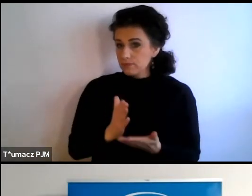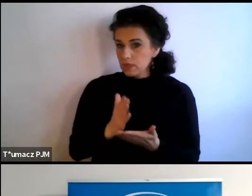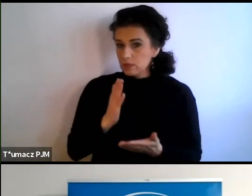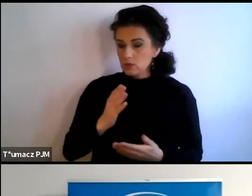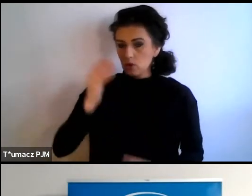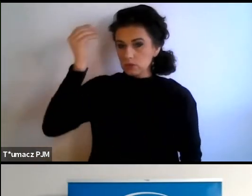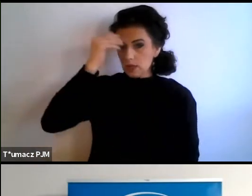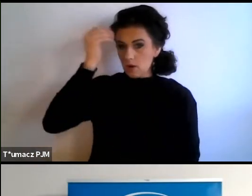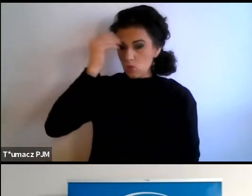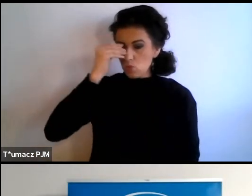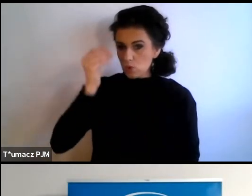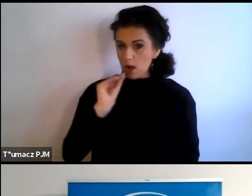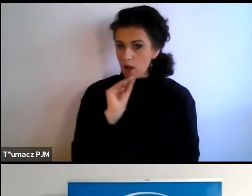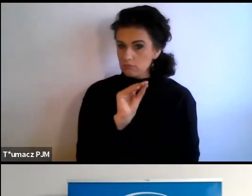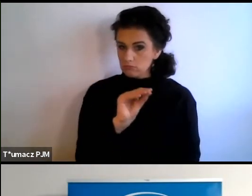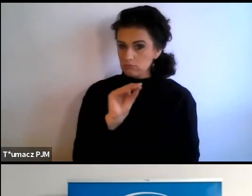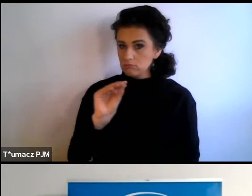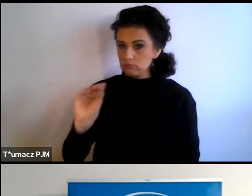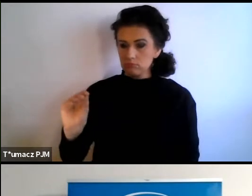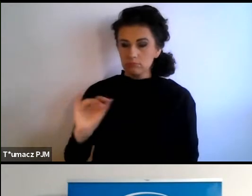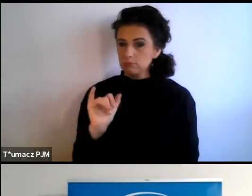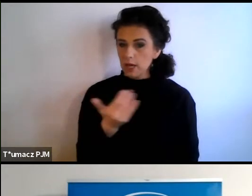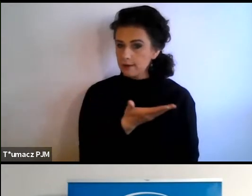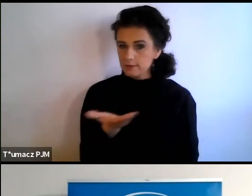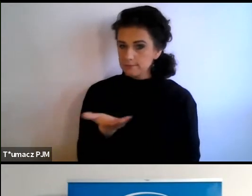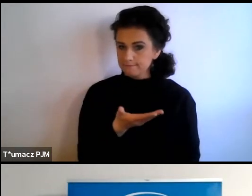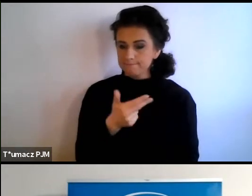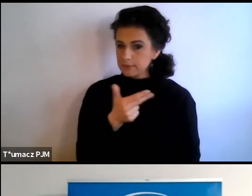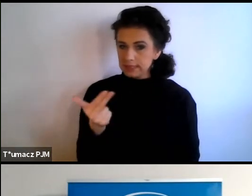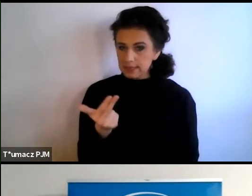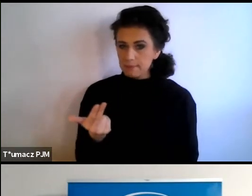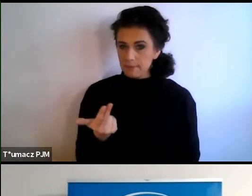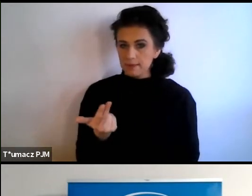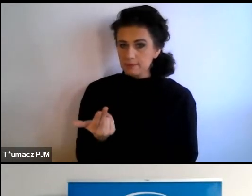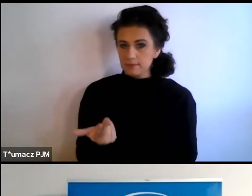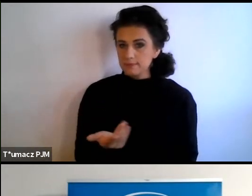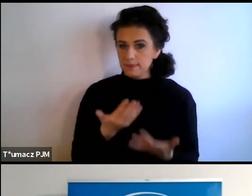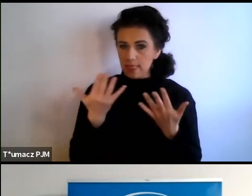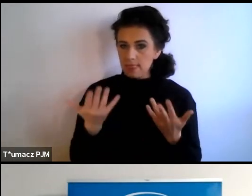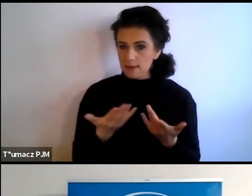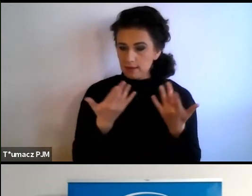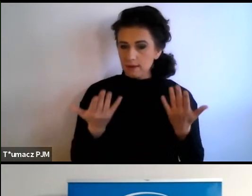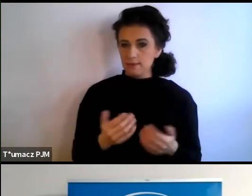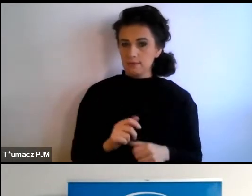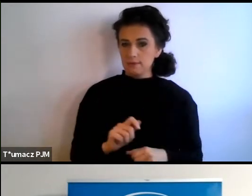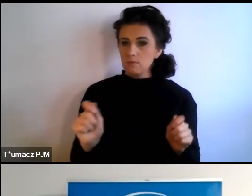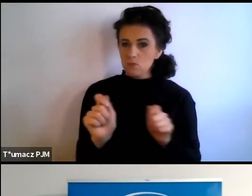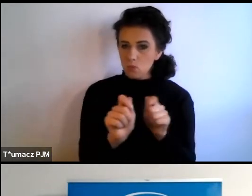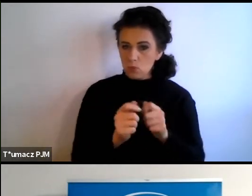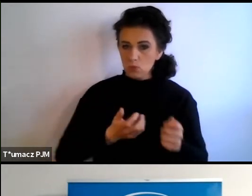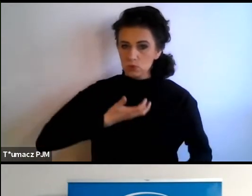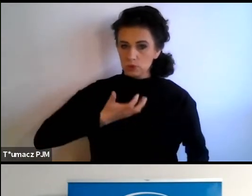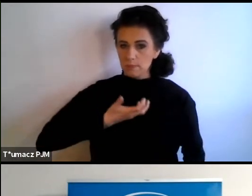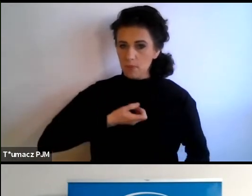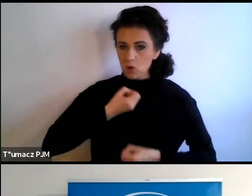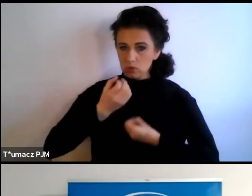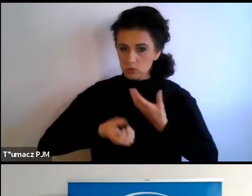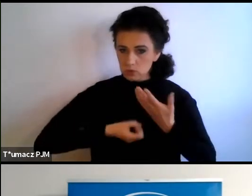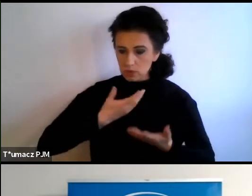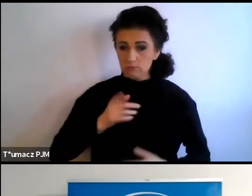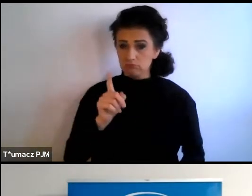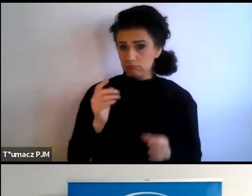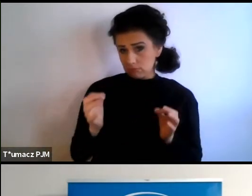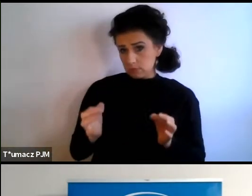ważki temat i budzi zawsze sporo emocji, ale teraz oddaję